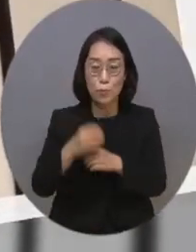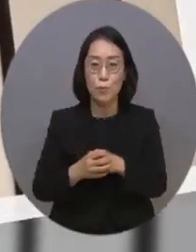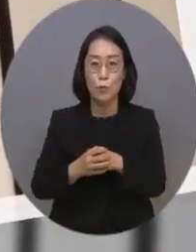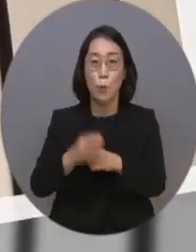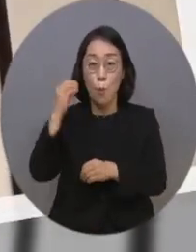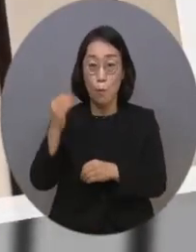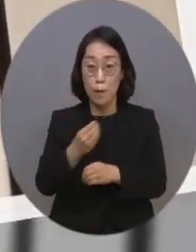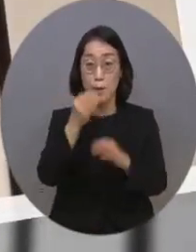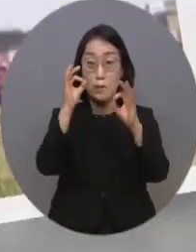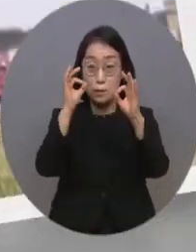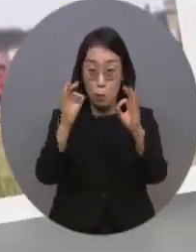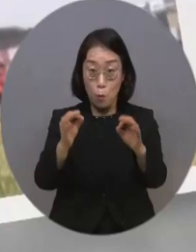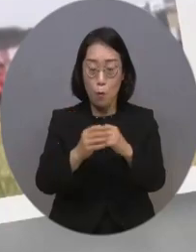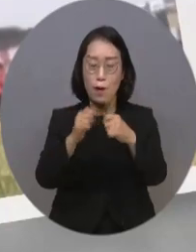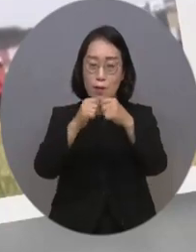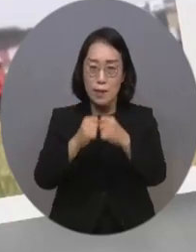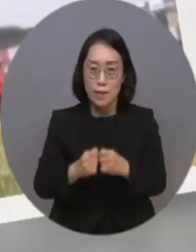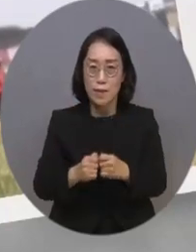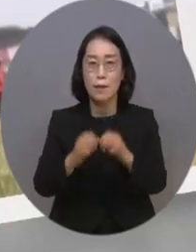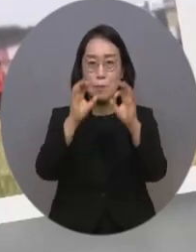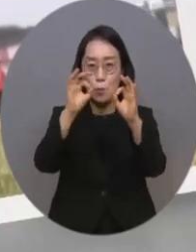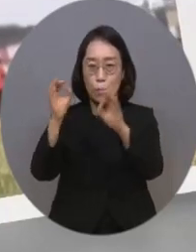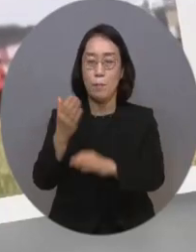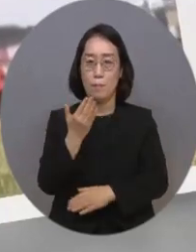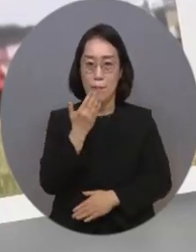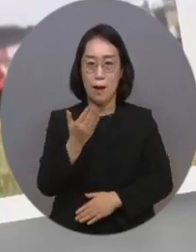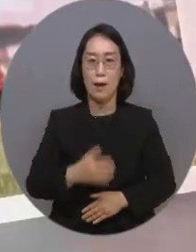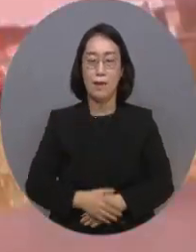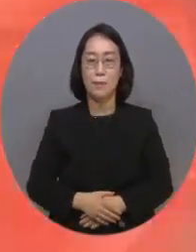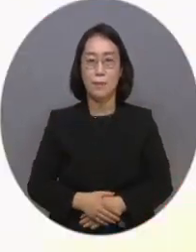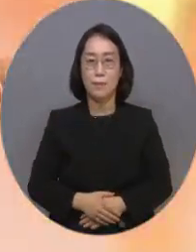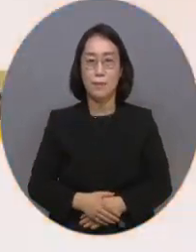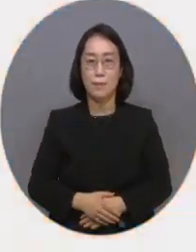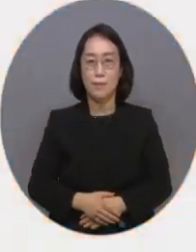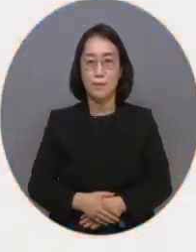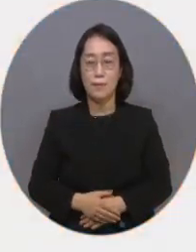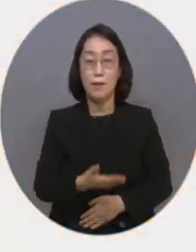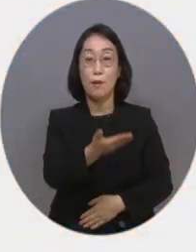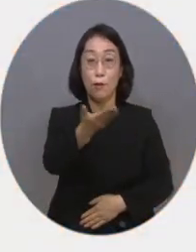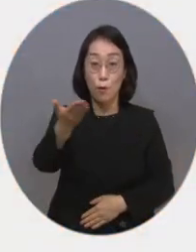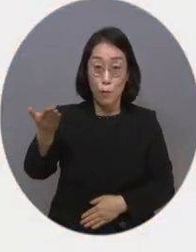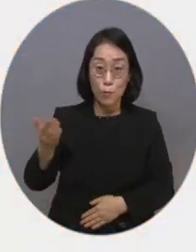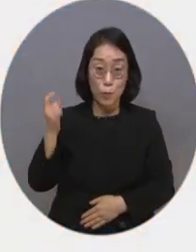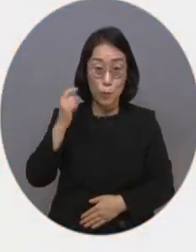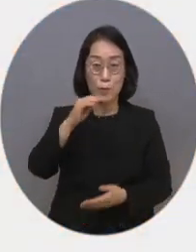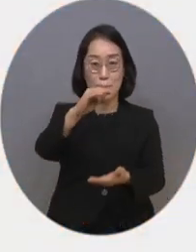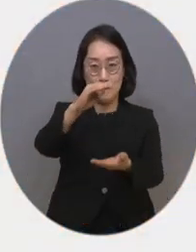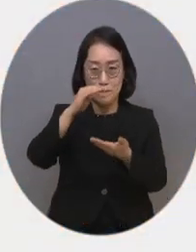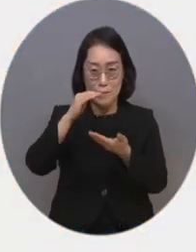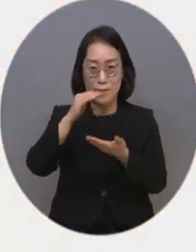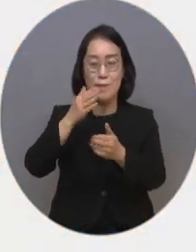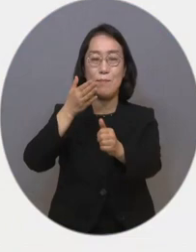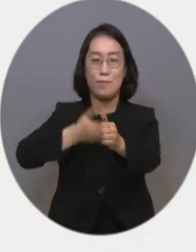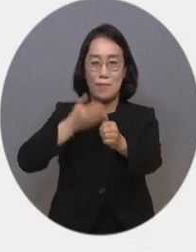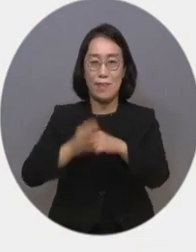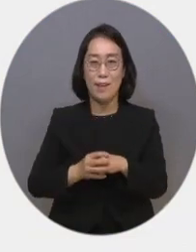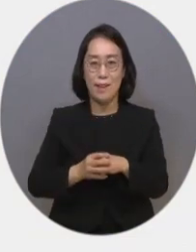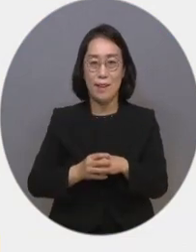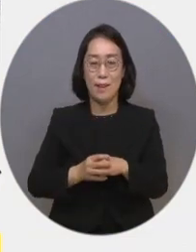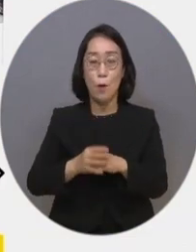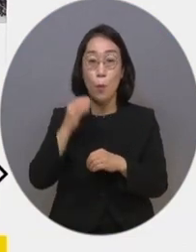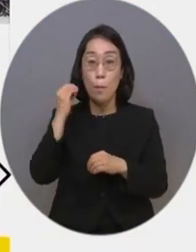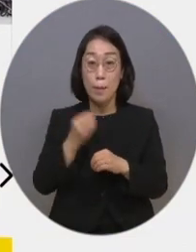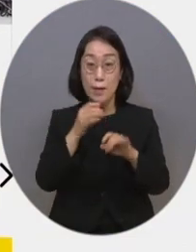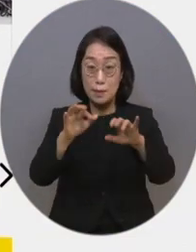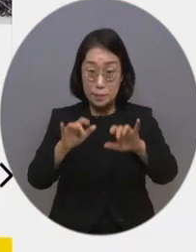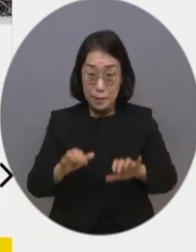웰페어뉴스 홈페이지를 통해 보다 다양한 소식을 접할 수 있습니다. 시청자 여러분의 제보를 기다립니다. 웰페어뉴스